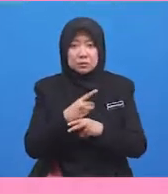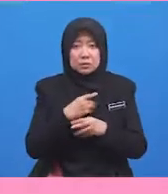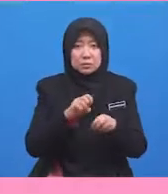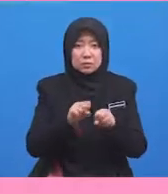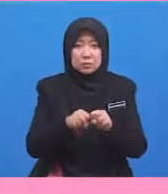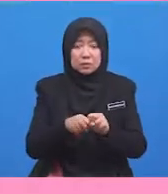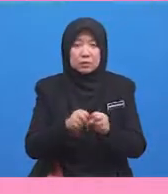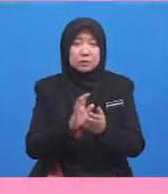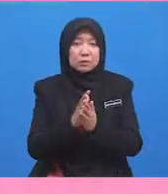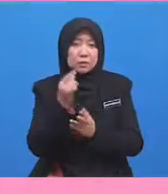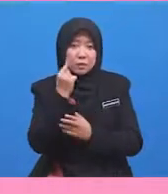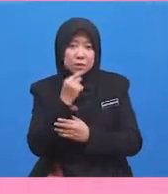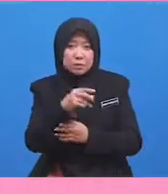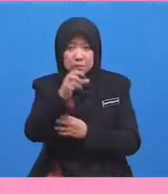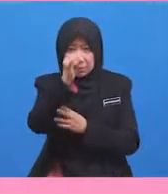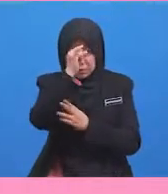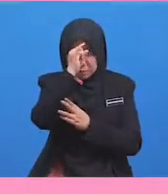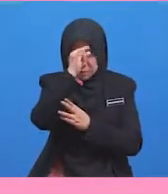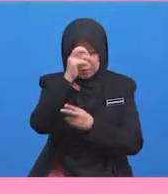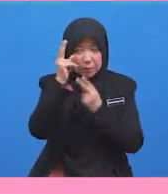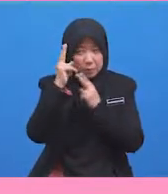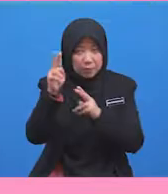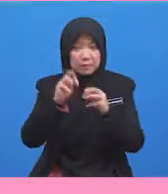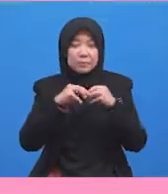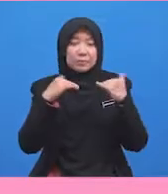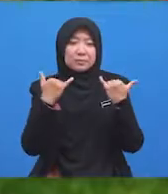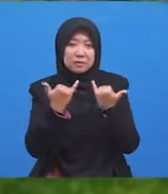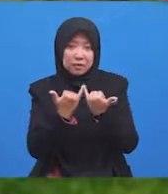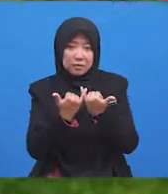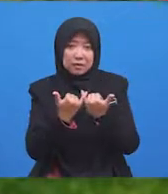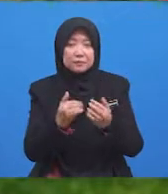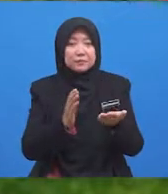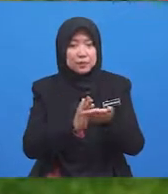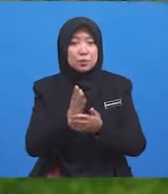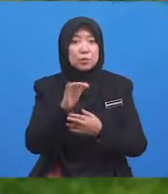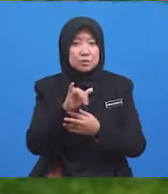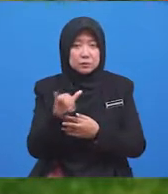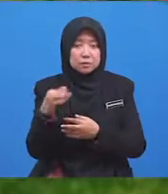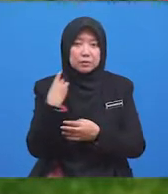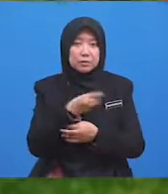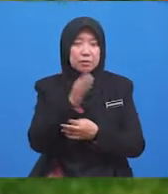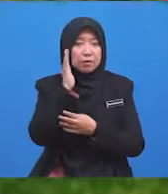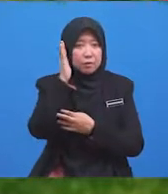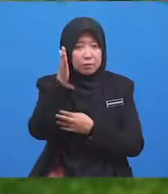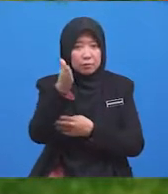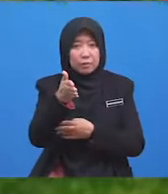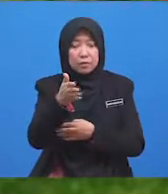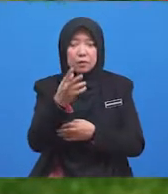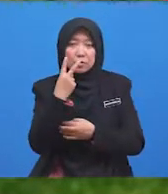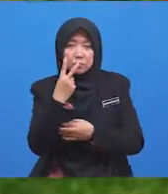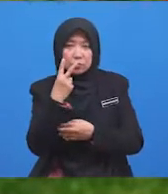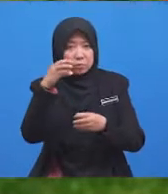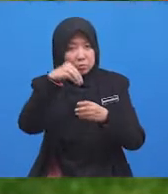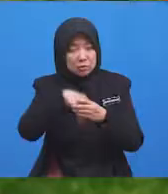menjadi kedis yang beriman dan dihormati masyarakat nya kita akan melebarkan sayap